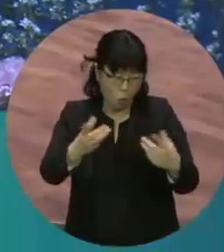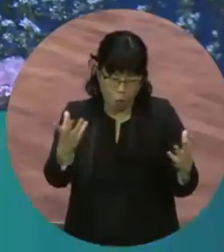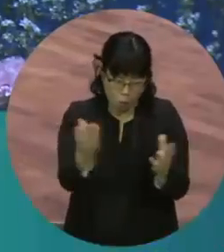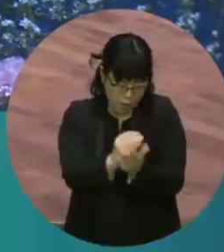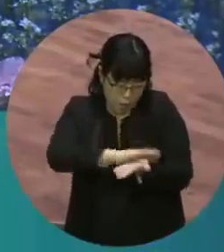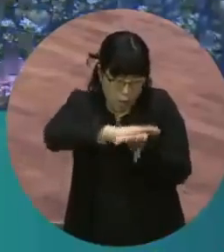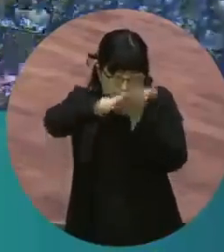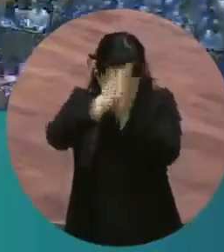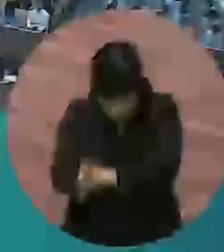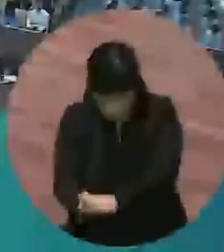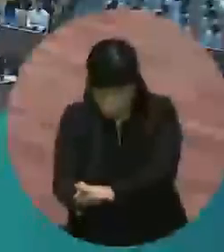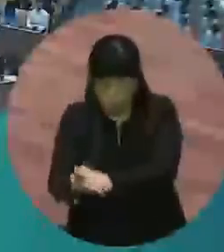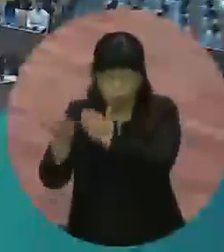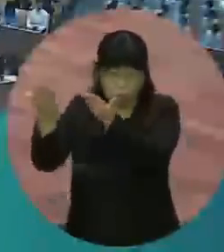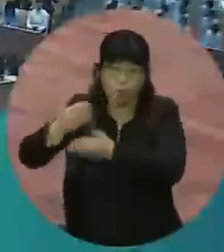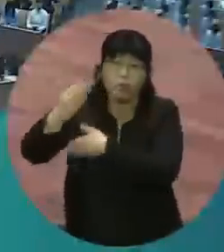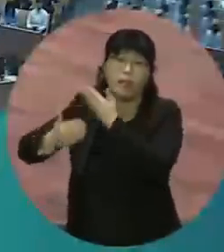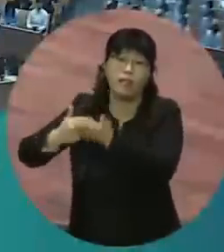2절을 봅니다.